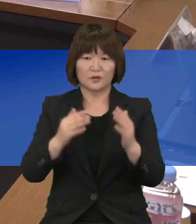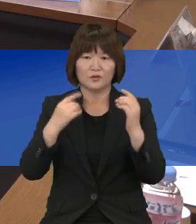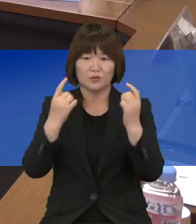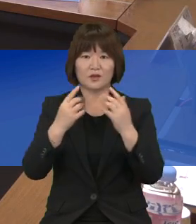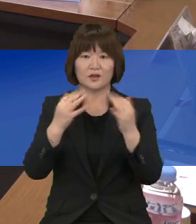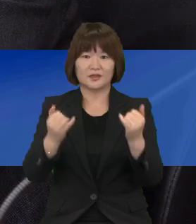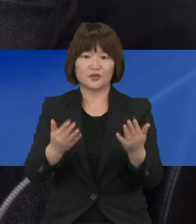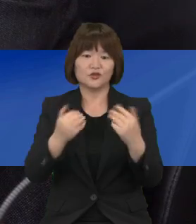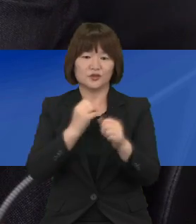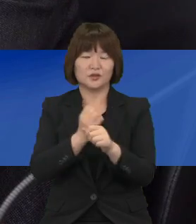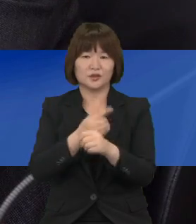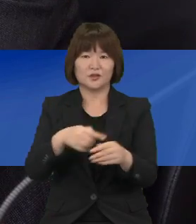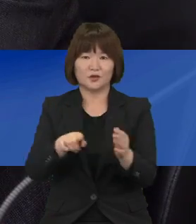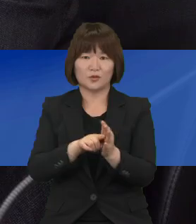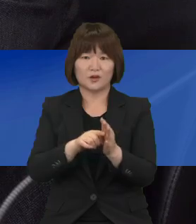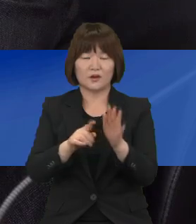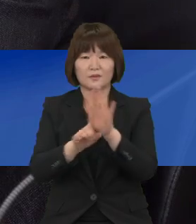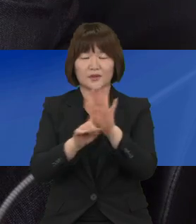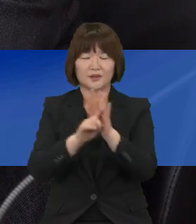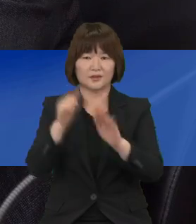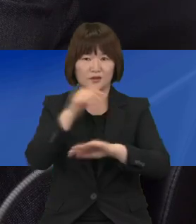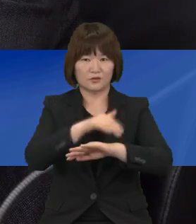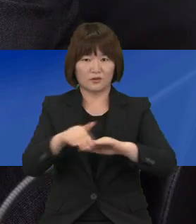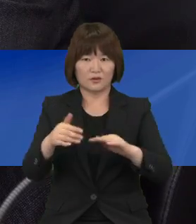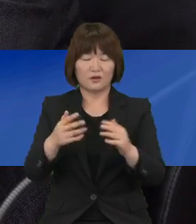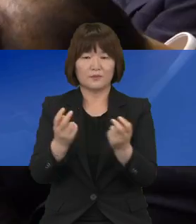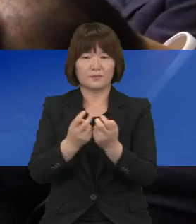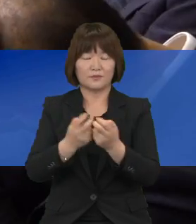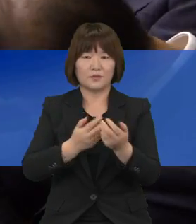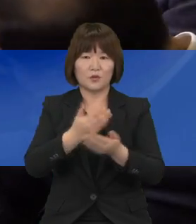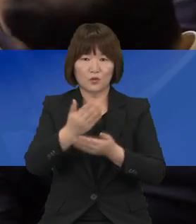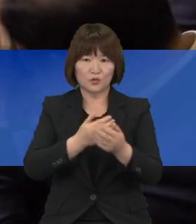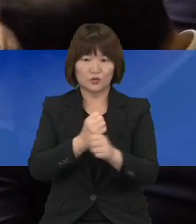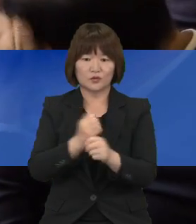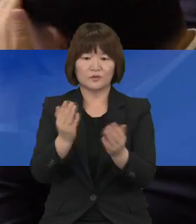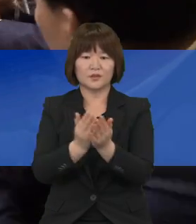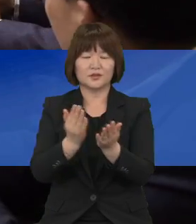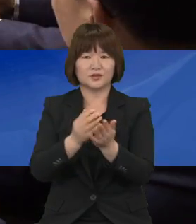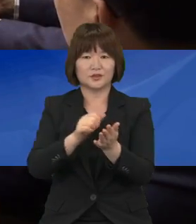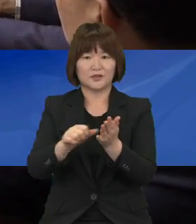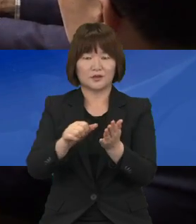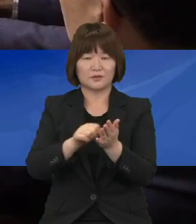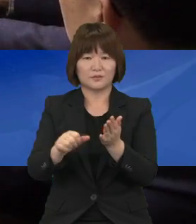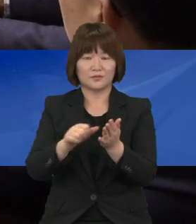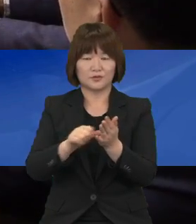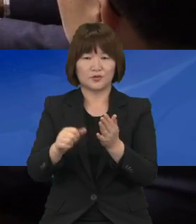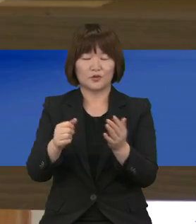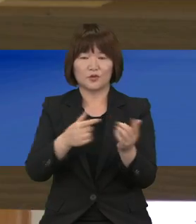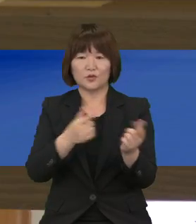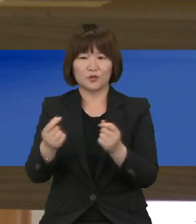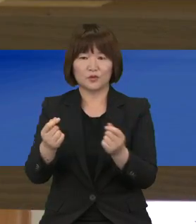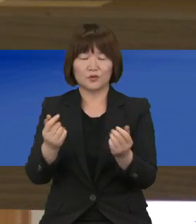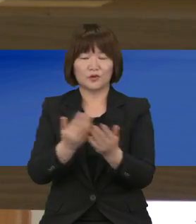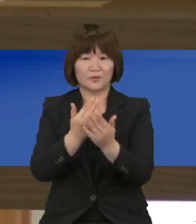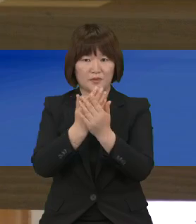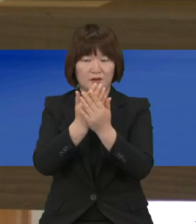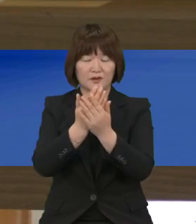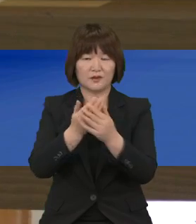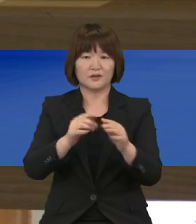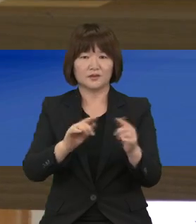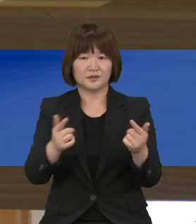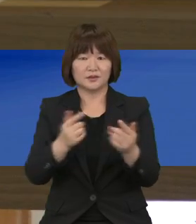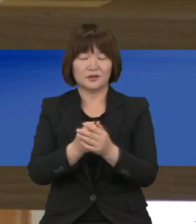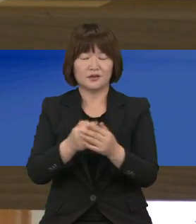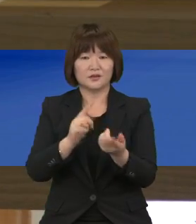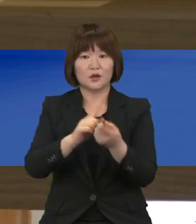위한 마케팅 전략 및 노하우 공유, 포항 영일만 관광특구 중심 맞춤형 상품 공동 개발, 크루즈 관광 활성화 방안